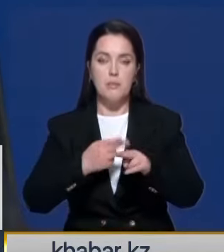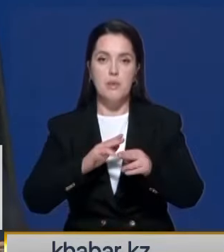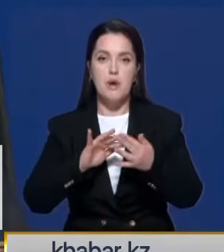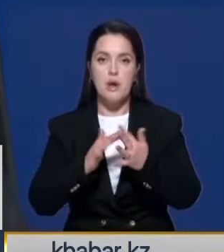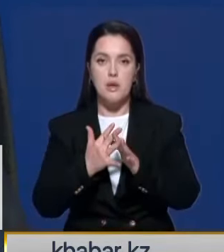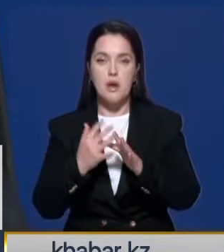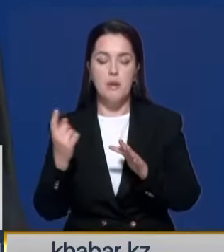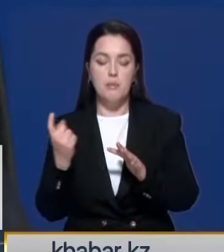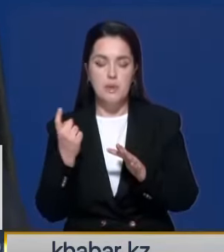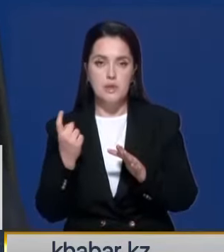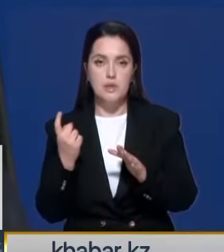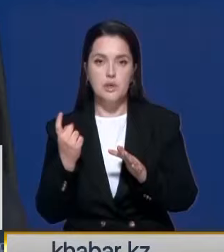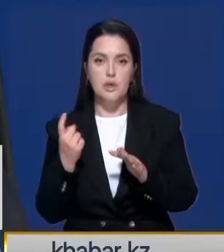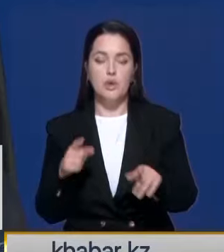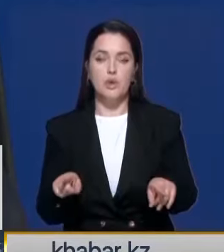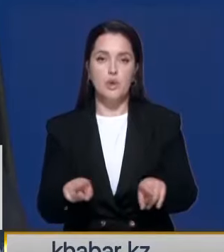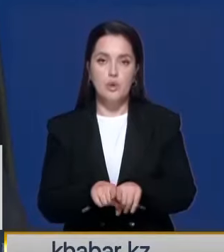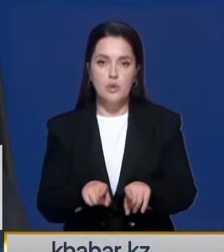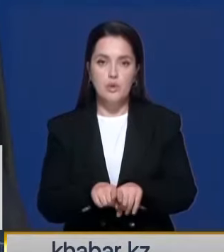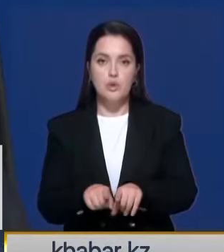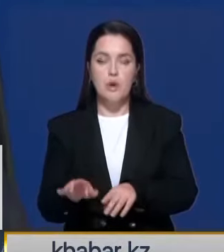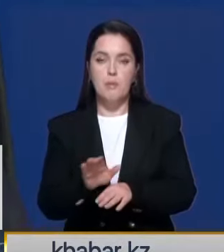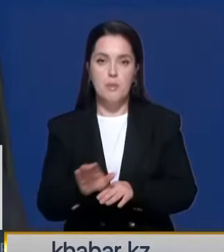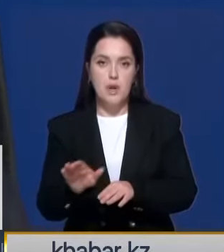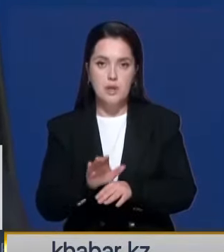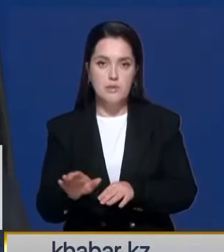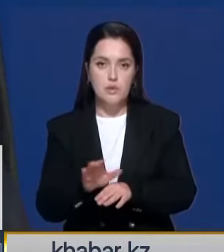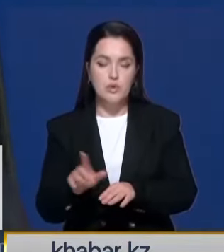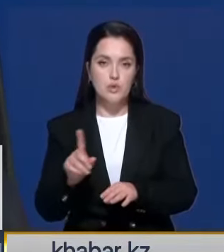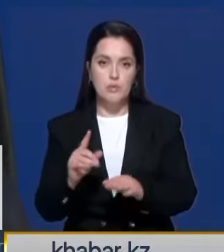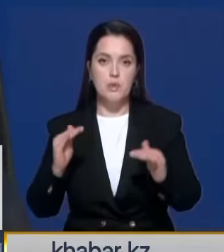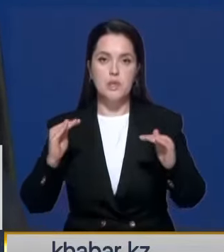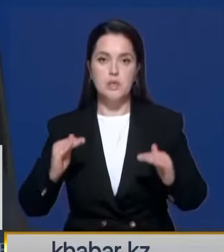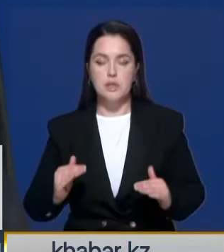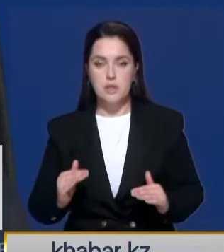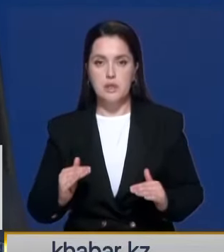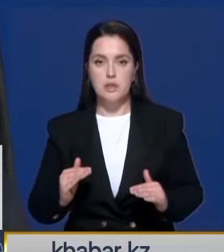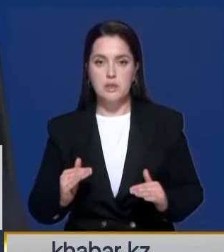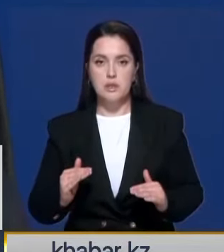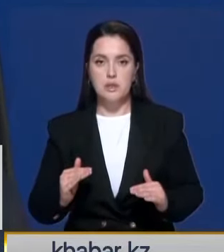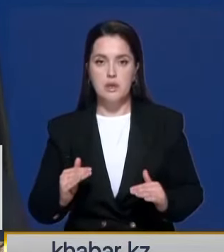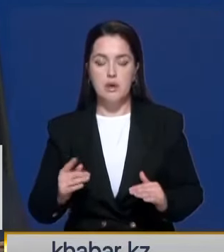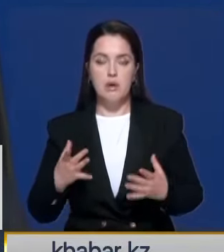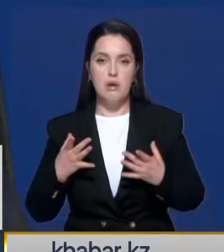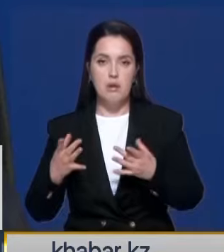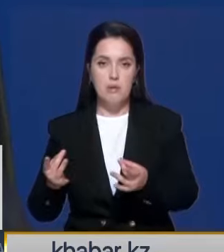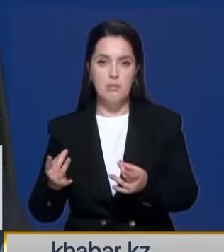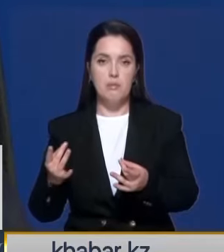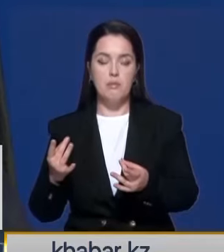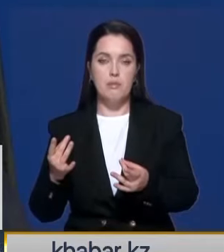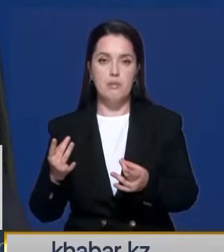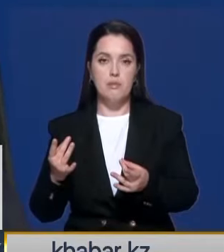агропромышленного комплекса, в сфере производственной сферы, чтобы снизить именно импортозависимость по основным